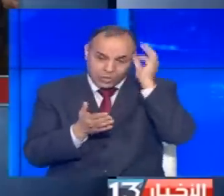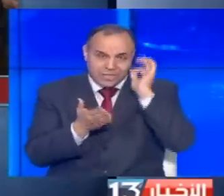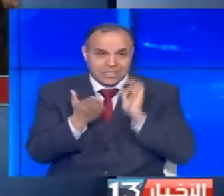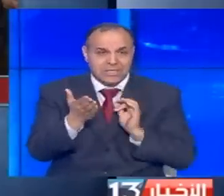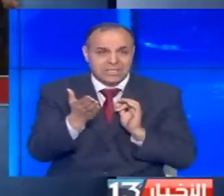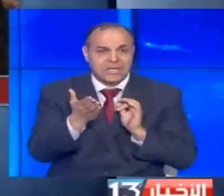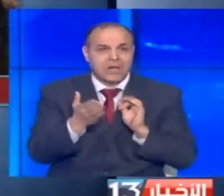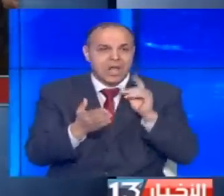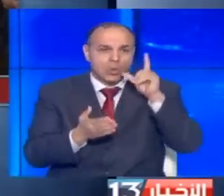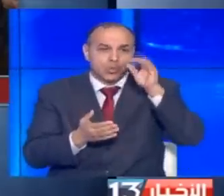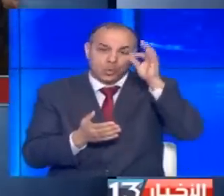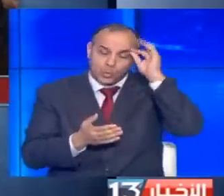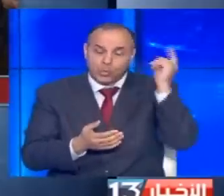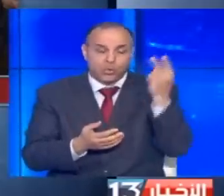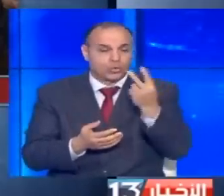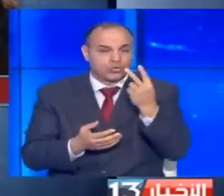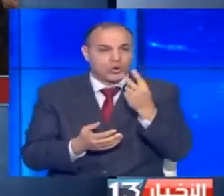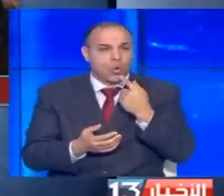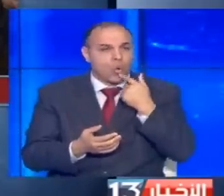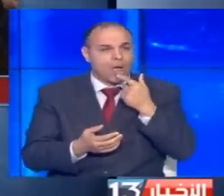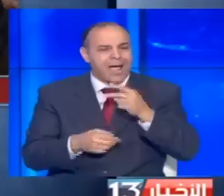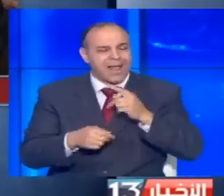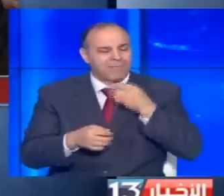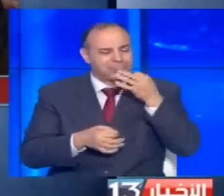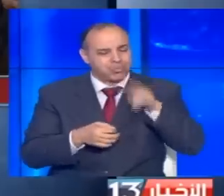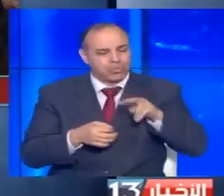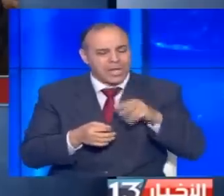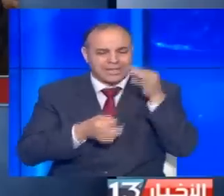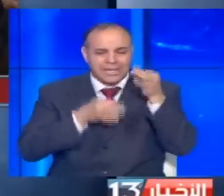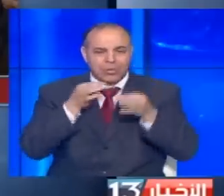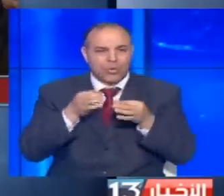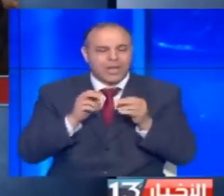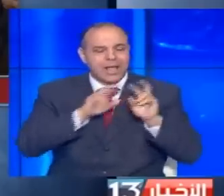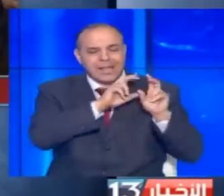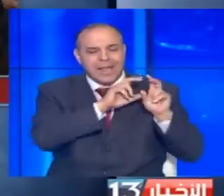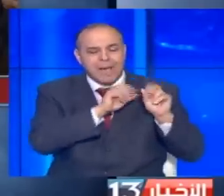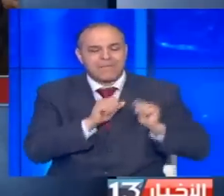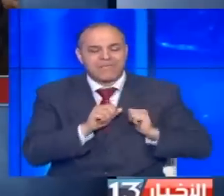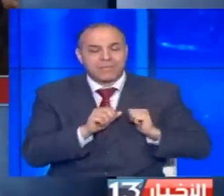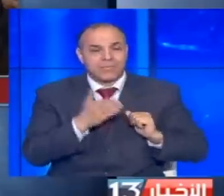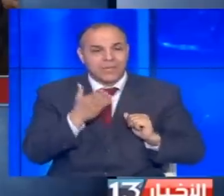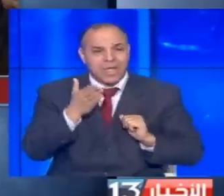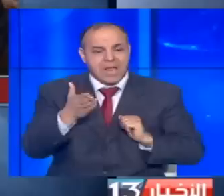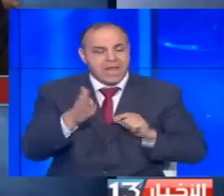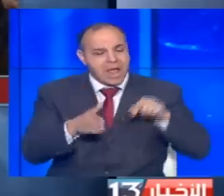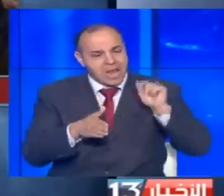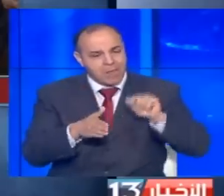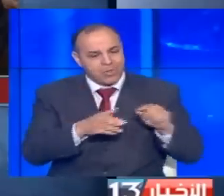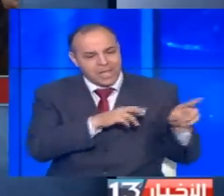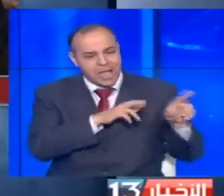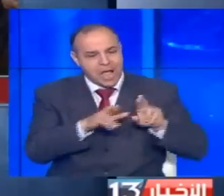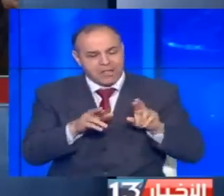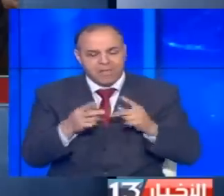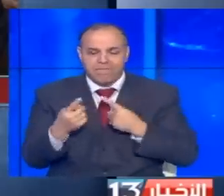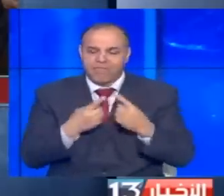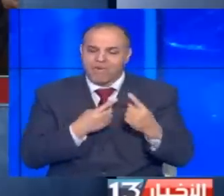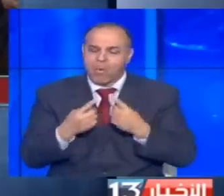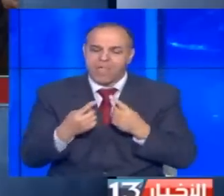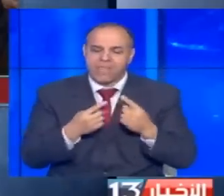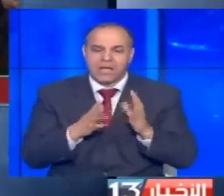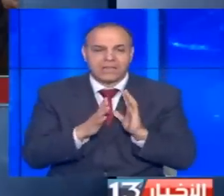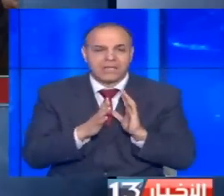وعلى صوره البلاد وشدد ماني في تصريح لاحدى الاذاعات الخاصه على ضروره العوده الى طاوله المفاوضات